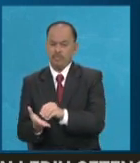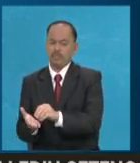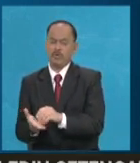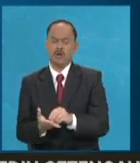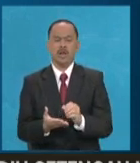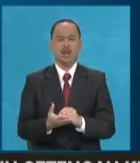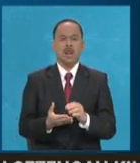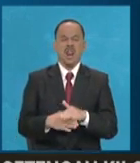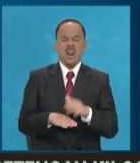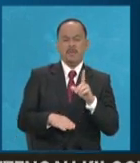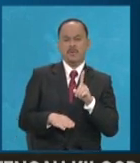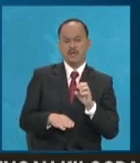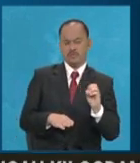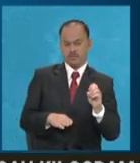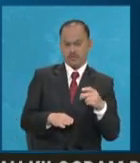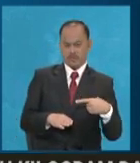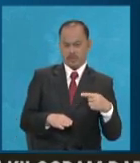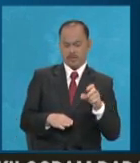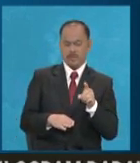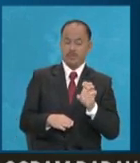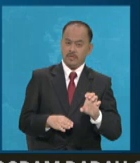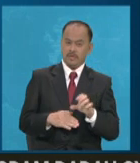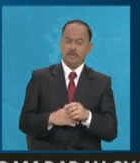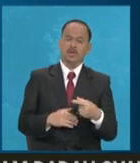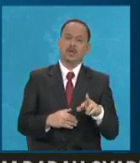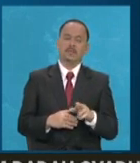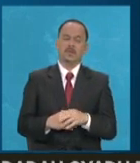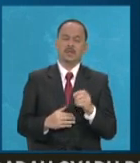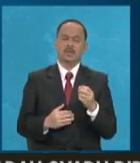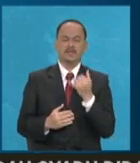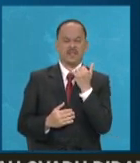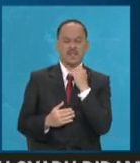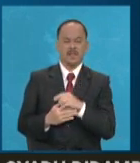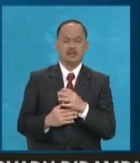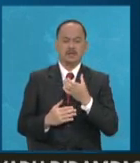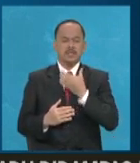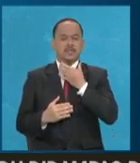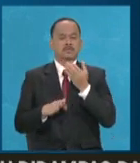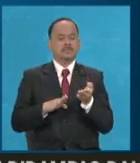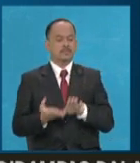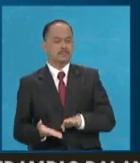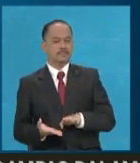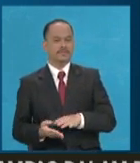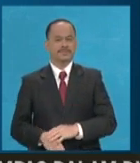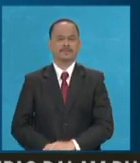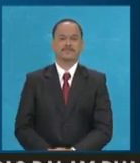dari 100 gram dan jika saben boleh membawa hukuman gantung hingga mati